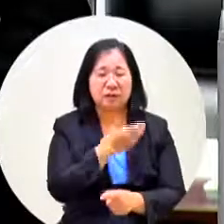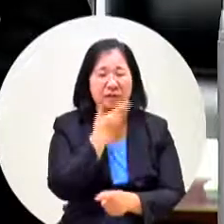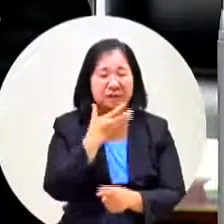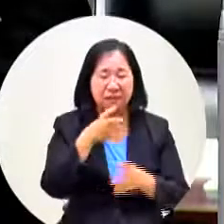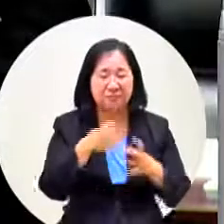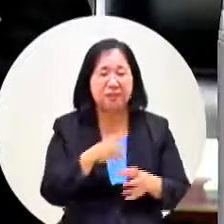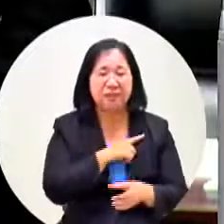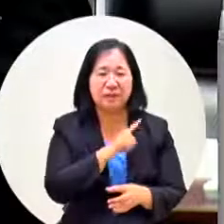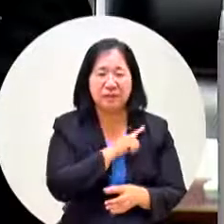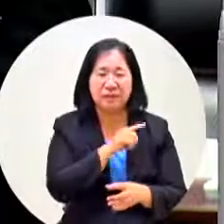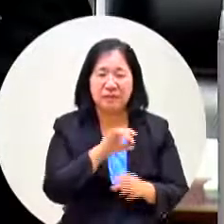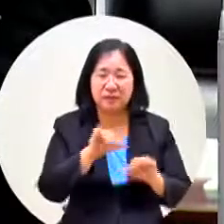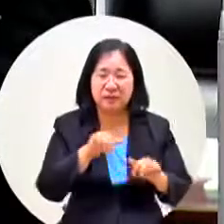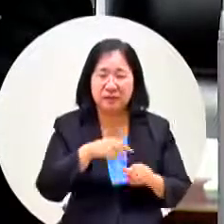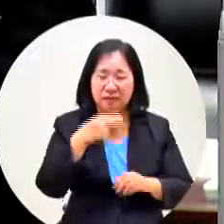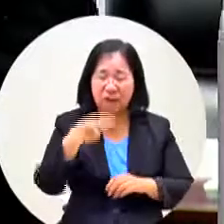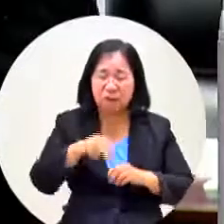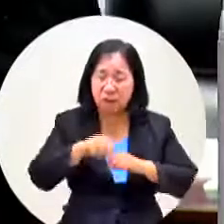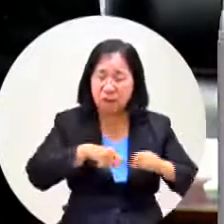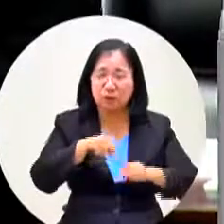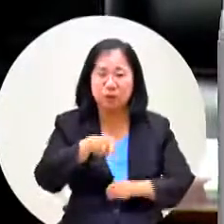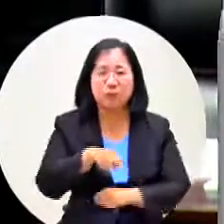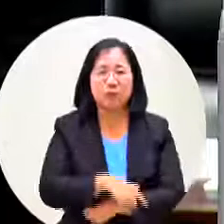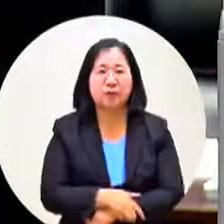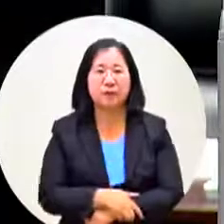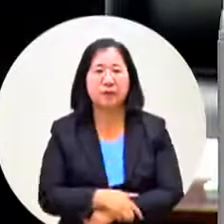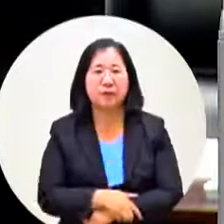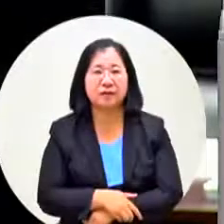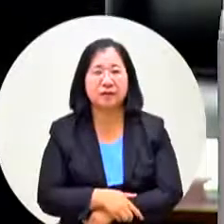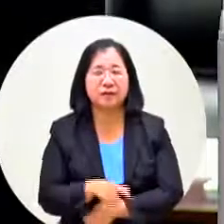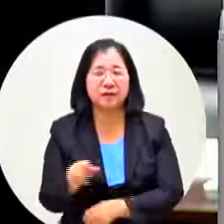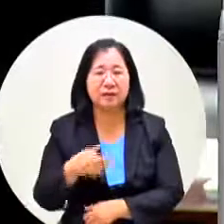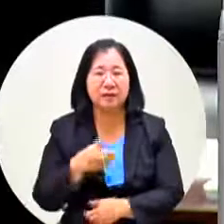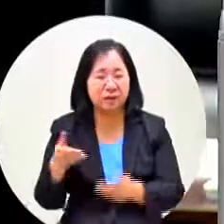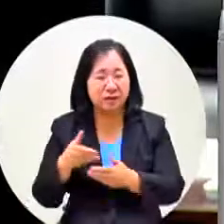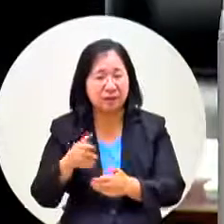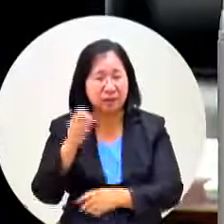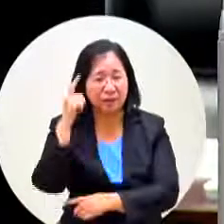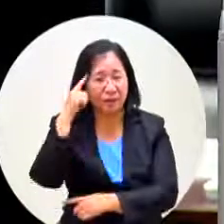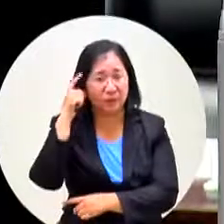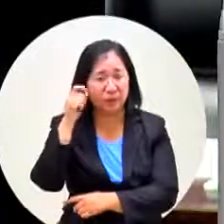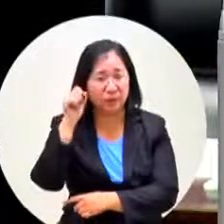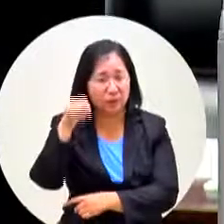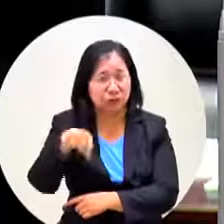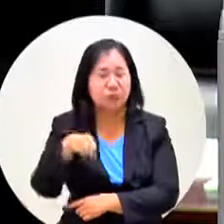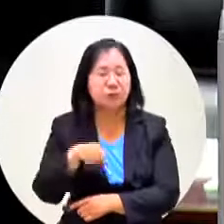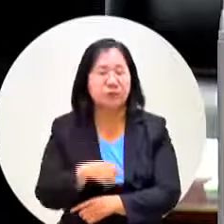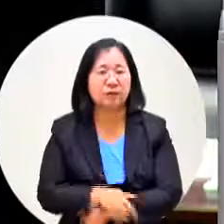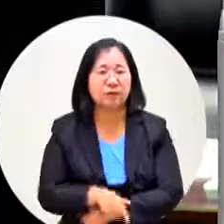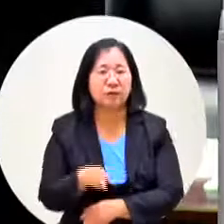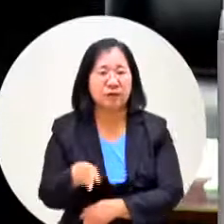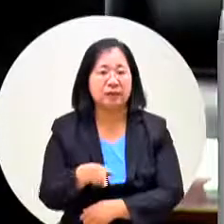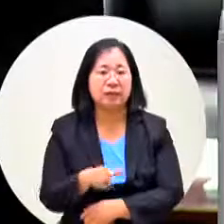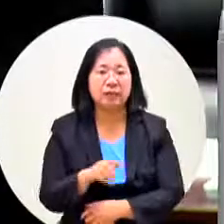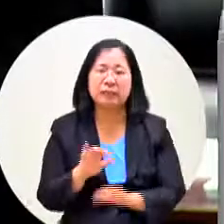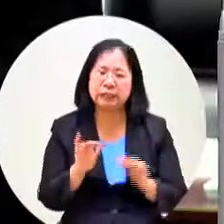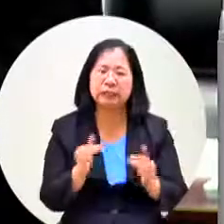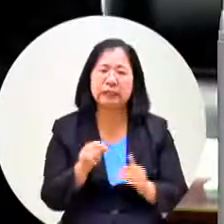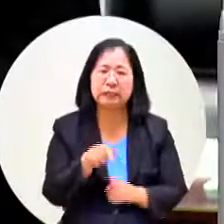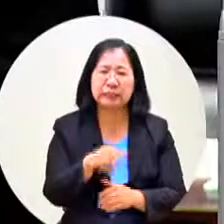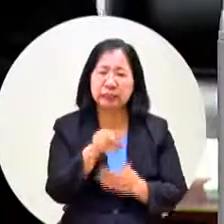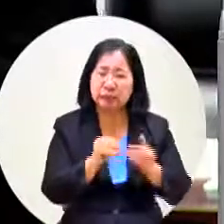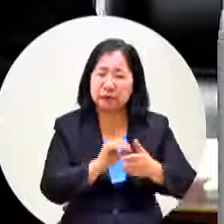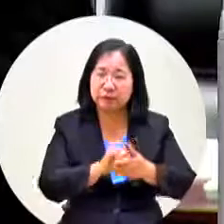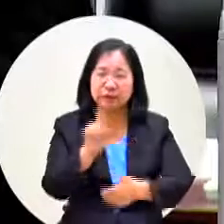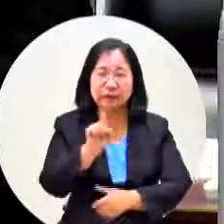其中咱一般咱土地所有权人也当作为的是自办这个自办湿地重划跟这个开发许可，